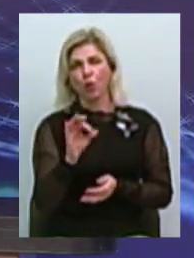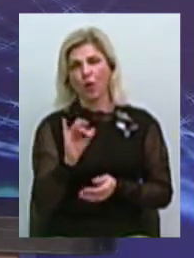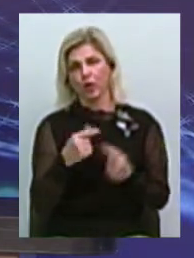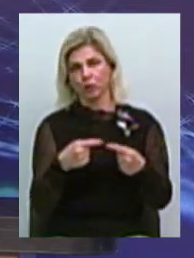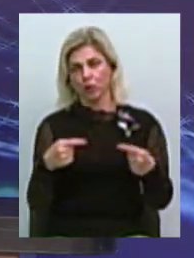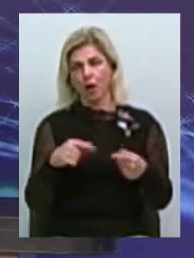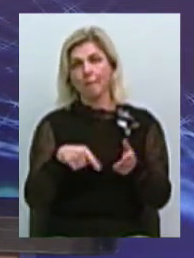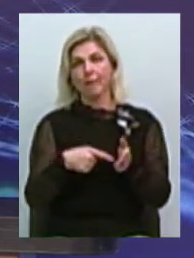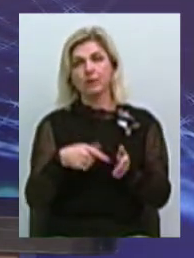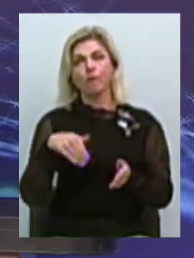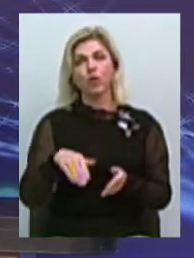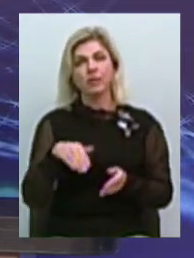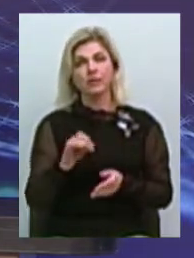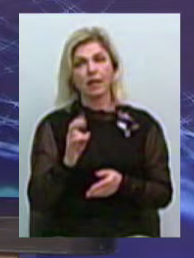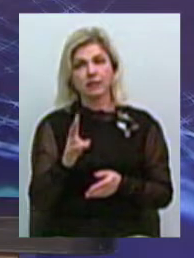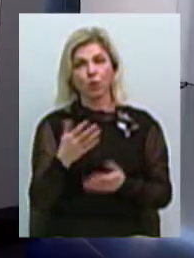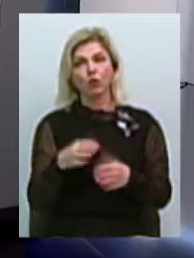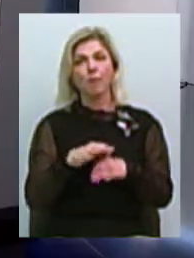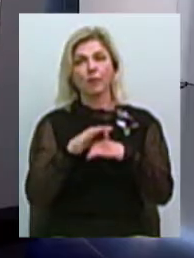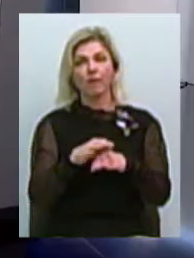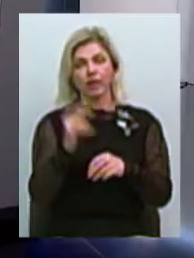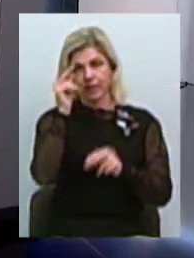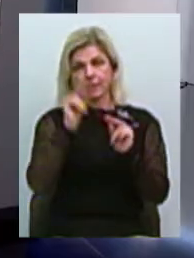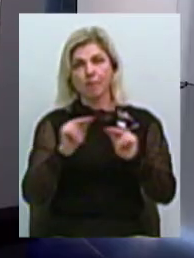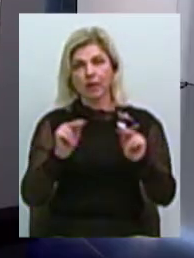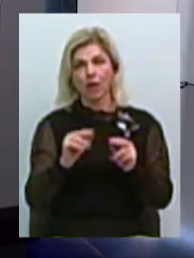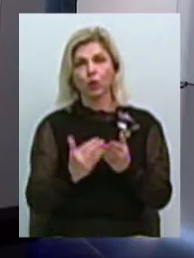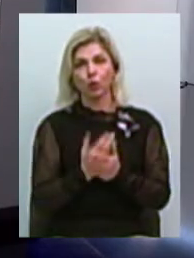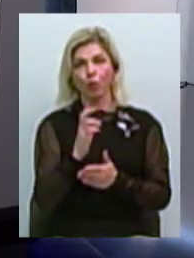Місто Вознесенськ, і у нас вже пройшов семінар у Новому Бузі.